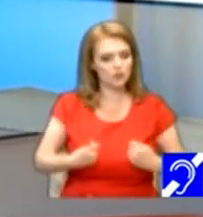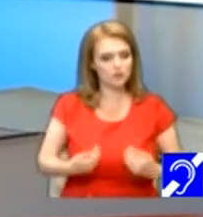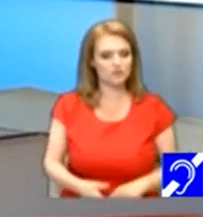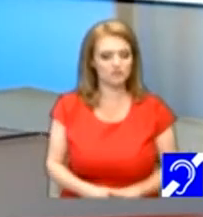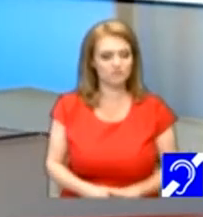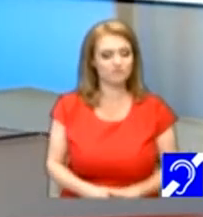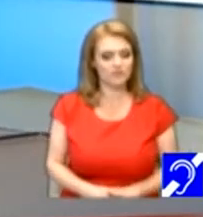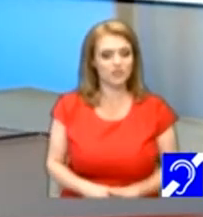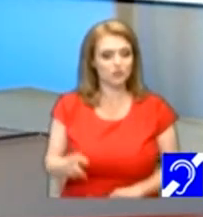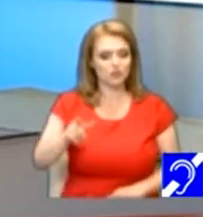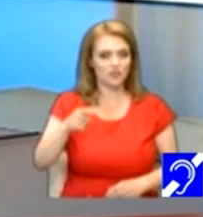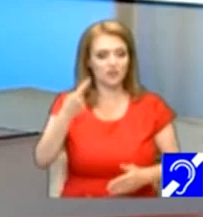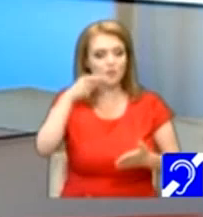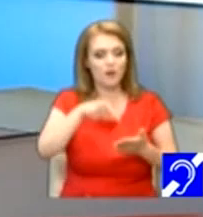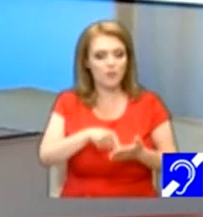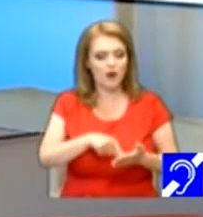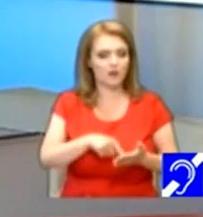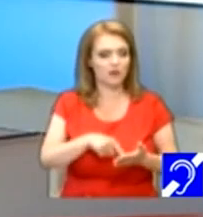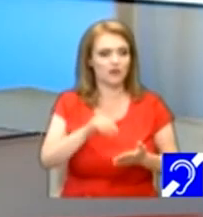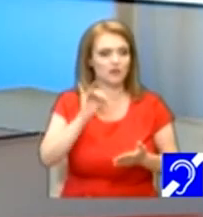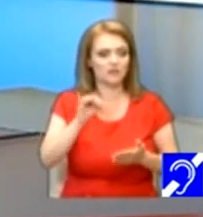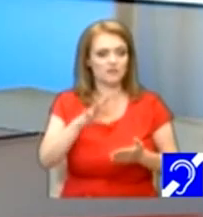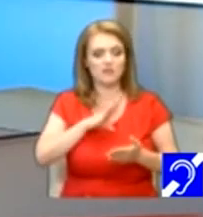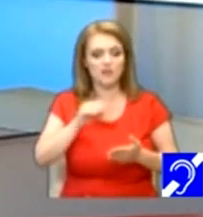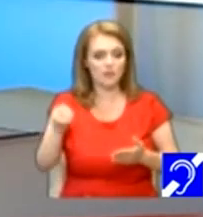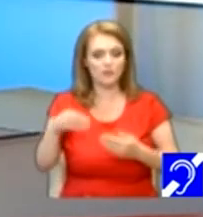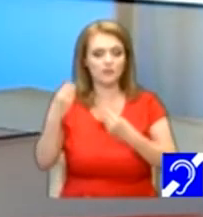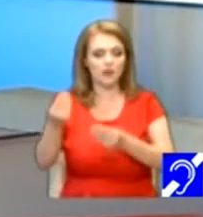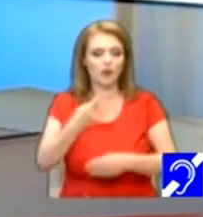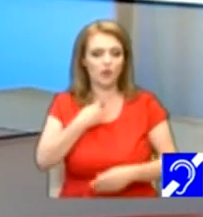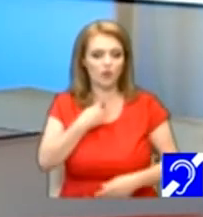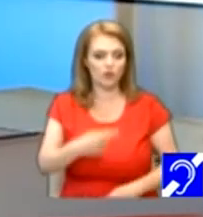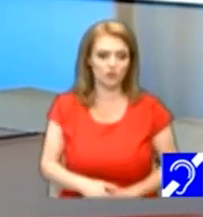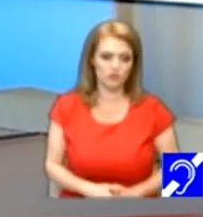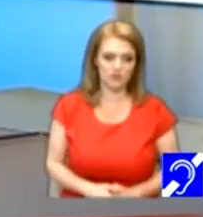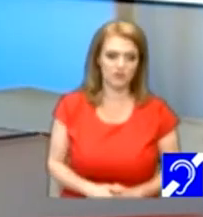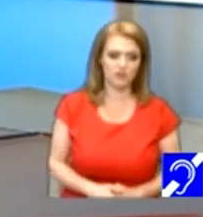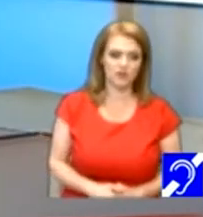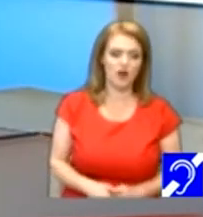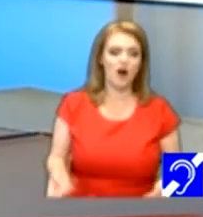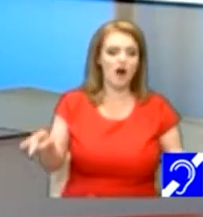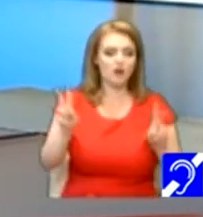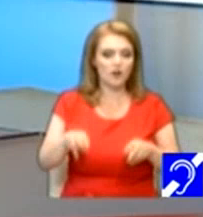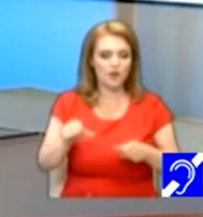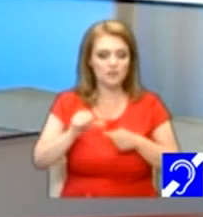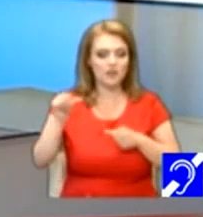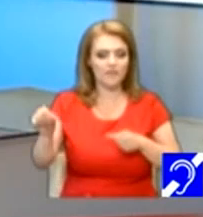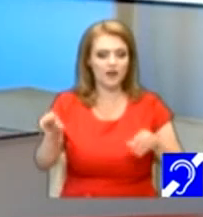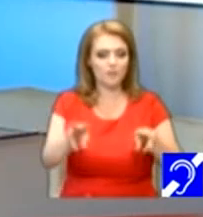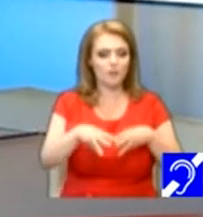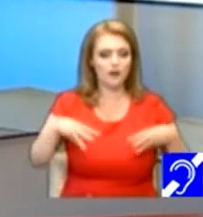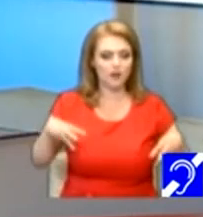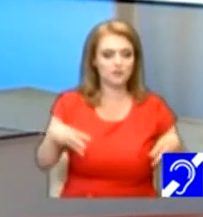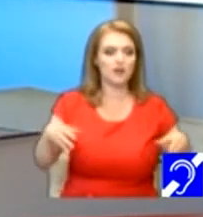apreciate de alegători. Unele dintre ele nu au primit voturi nici măcar de la proprii membri de partid. Au rămas în afara Parlamentului